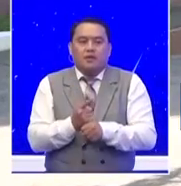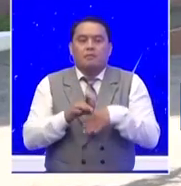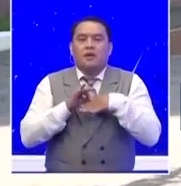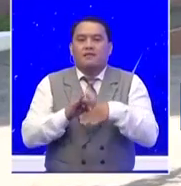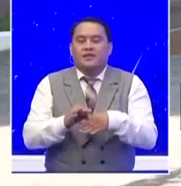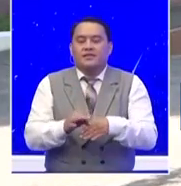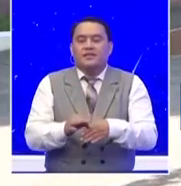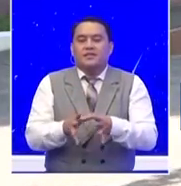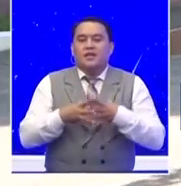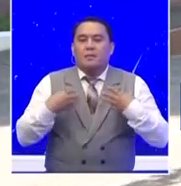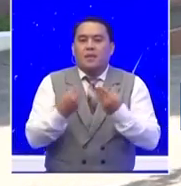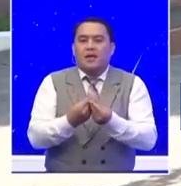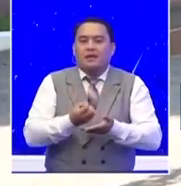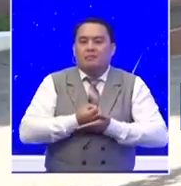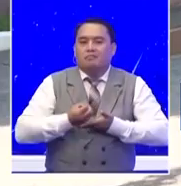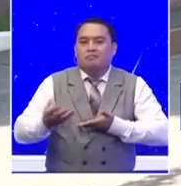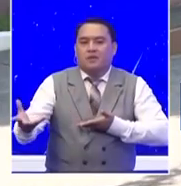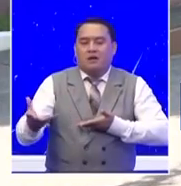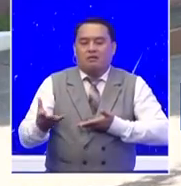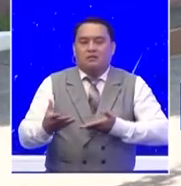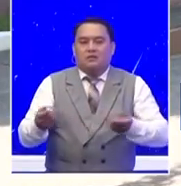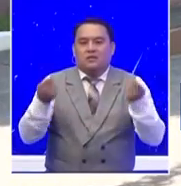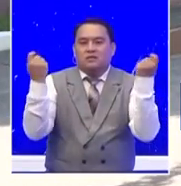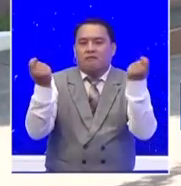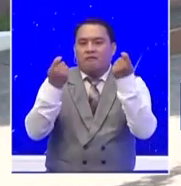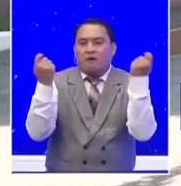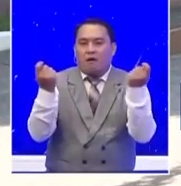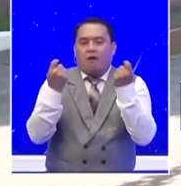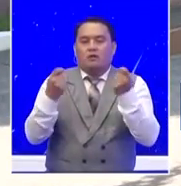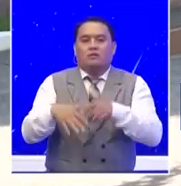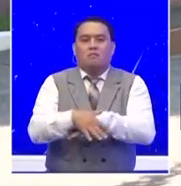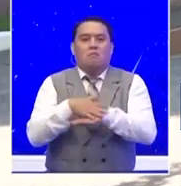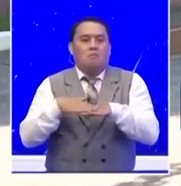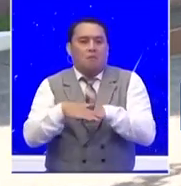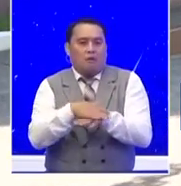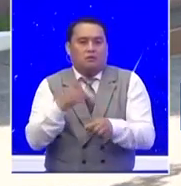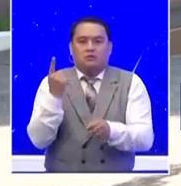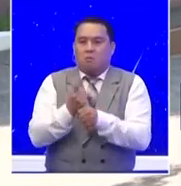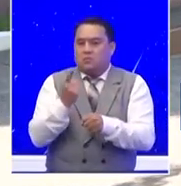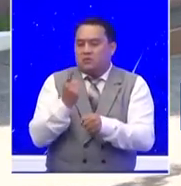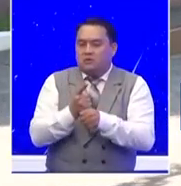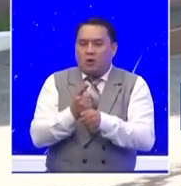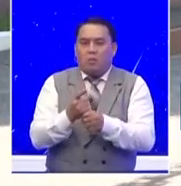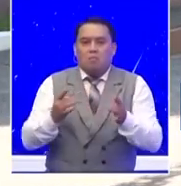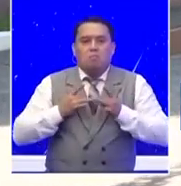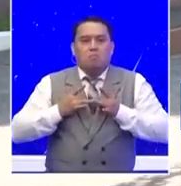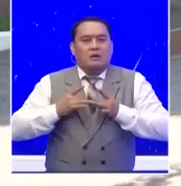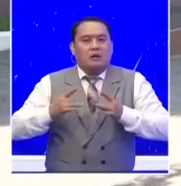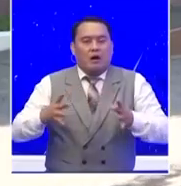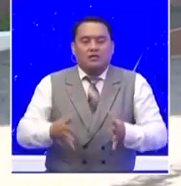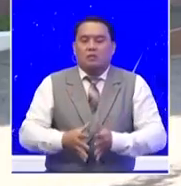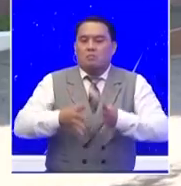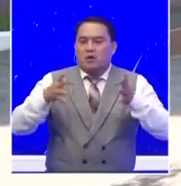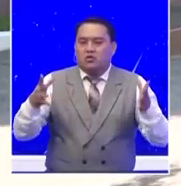семейных памятных мероприятий, запрещается посещать места массового скопления, делать какие-то большие концерты тоже